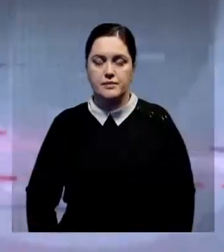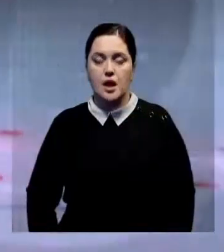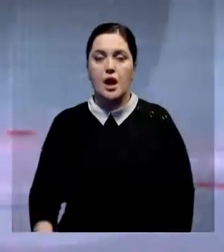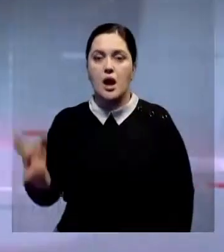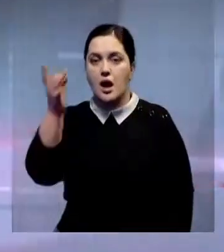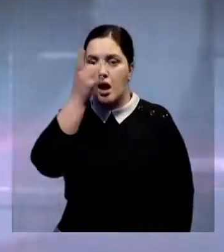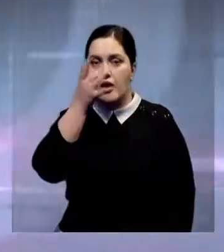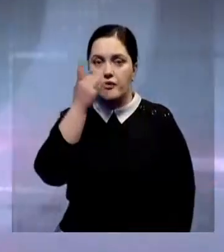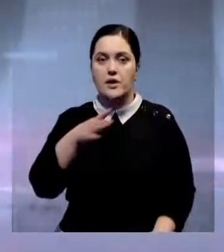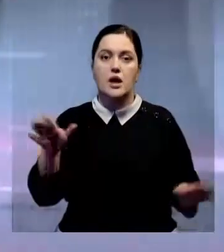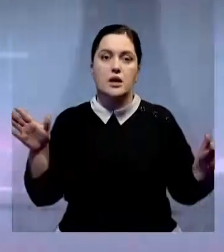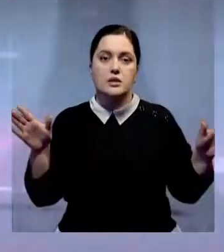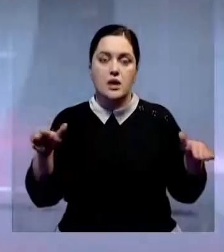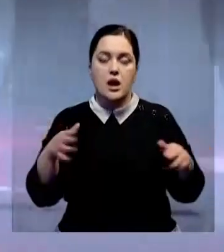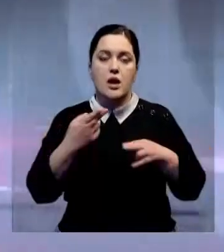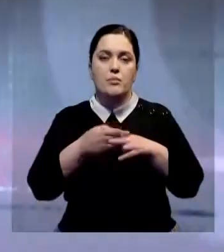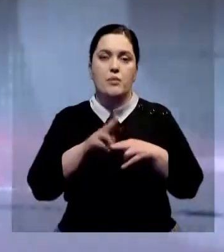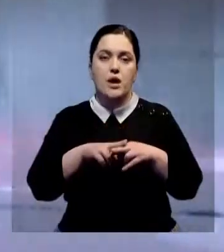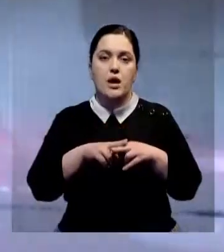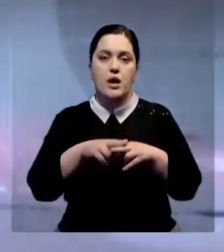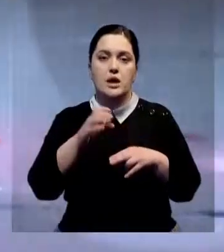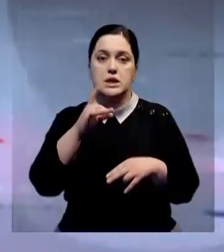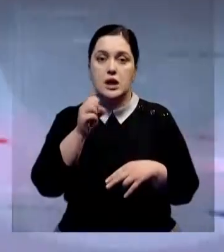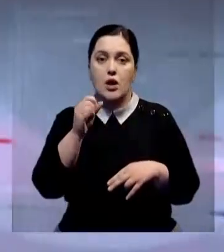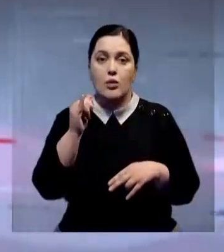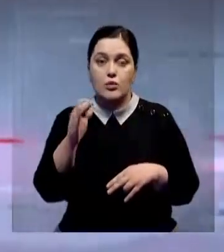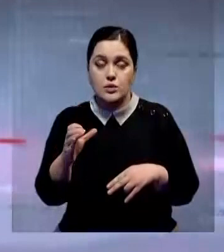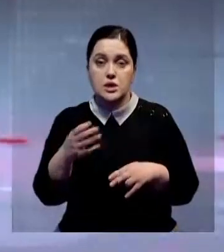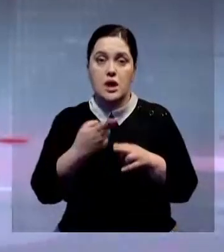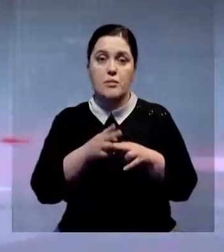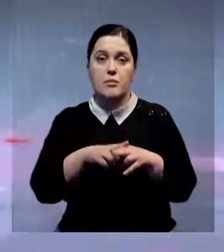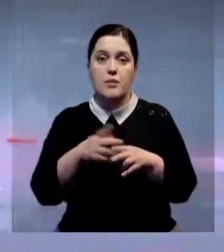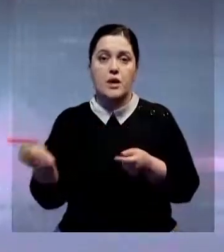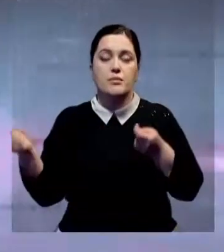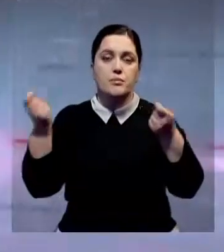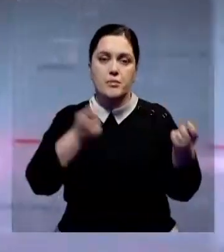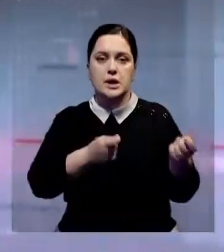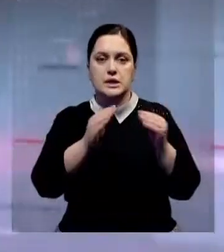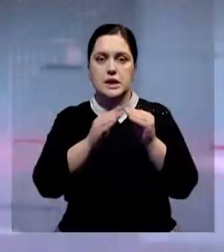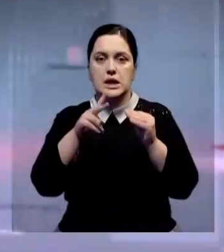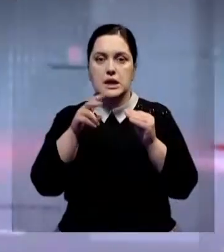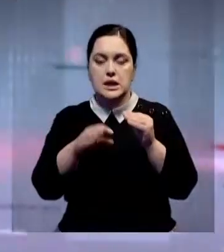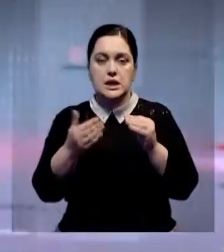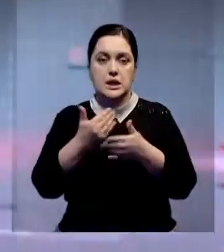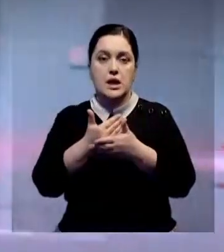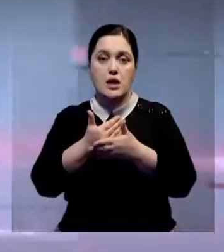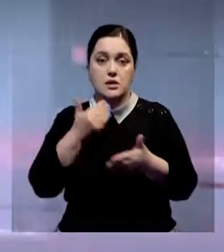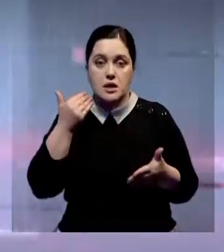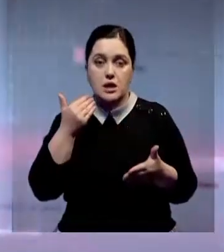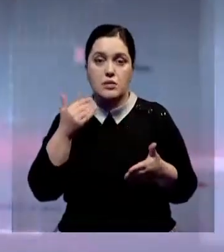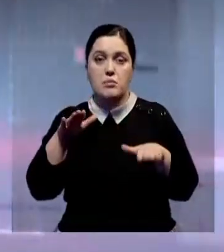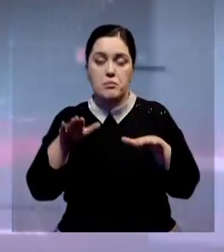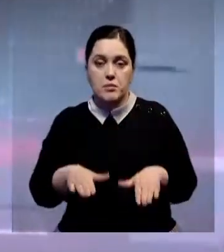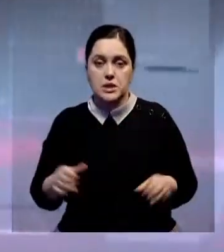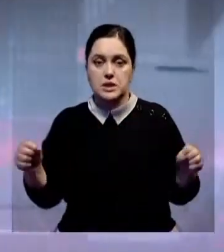африканских страусов разводят в области Жетысу их завезли в село тополевка 10 лет назад и за все эти годы оно